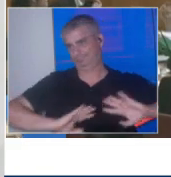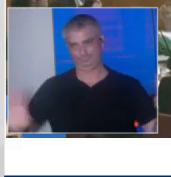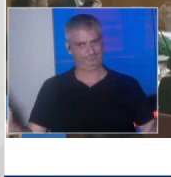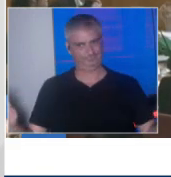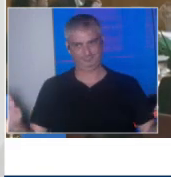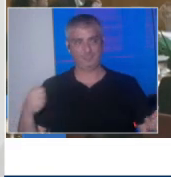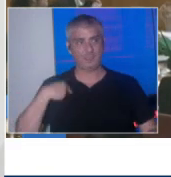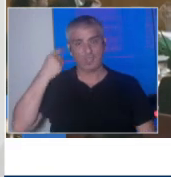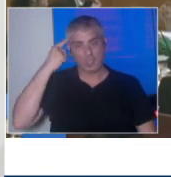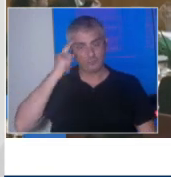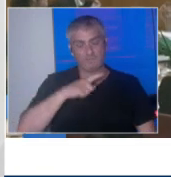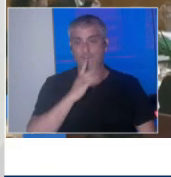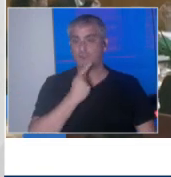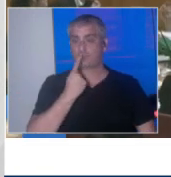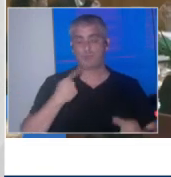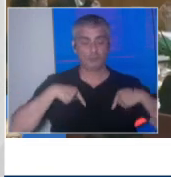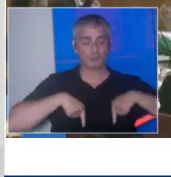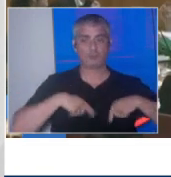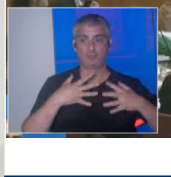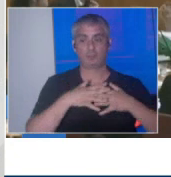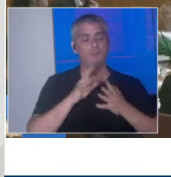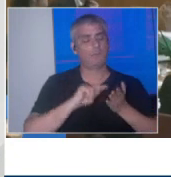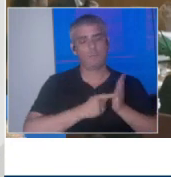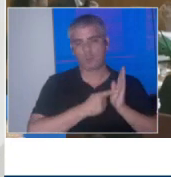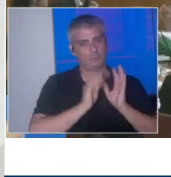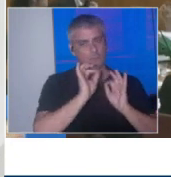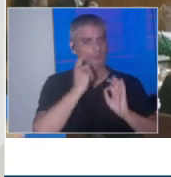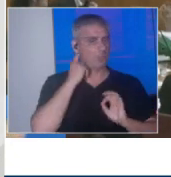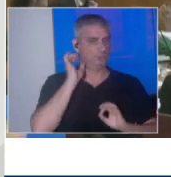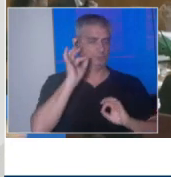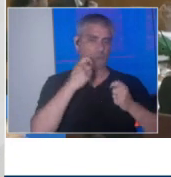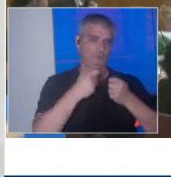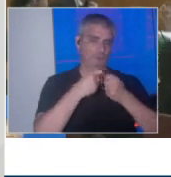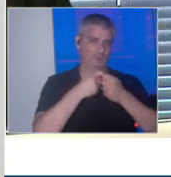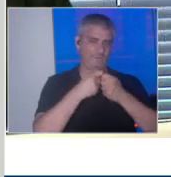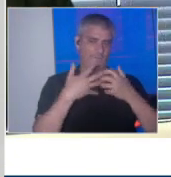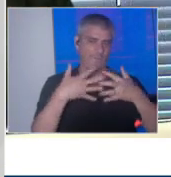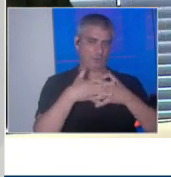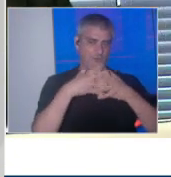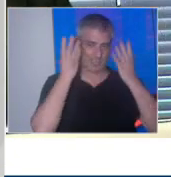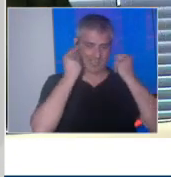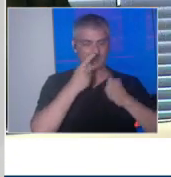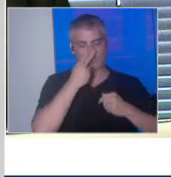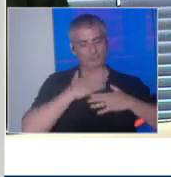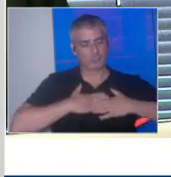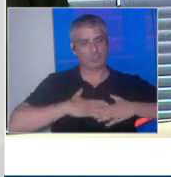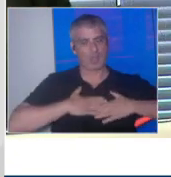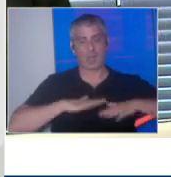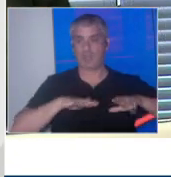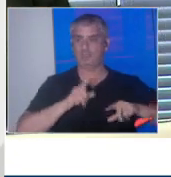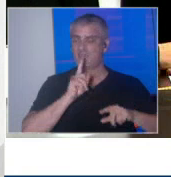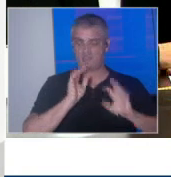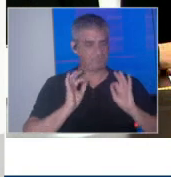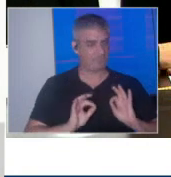חושבת שהאמירה היום של יושב ראש האופוזיציה אופיר כץ הייתה מיועדת בעיקר לאוזני השותפים הקואליציונים לנסות להרגיע אותם,